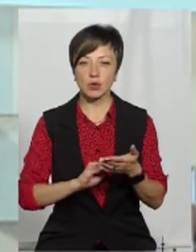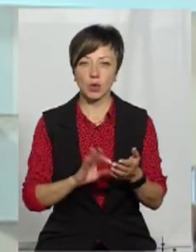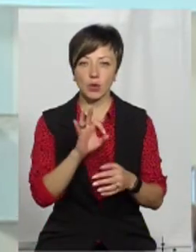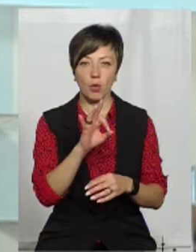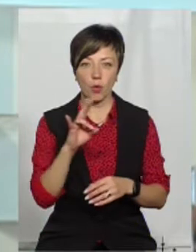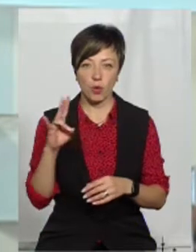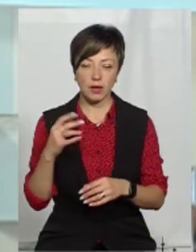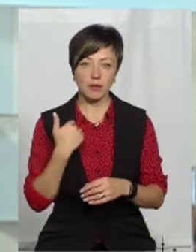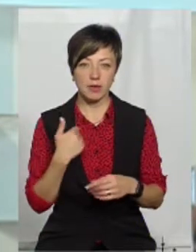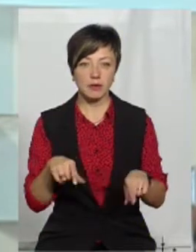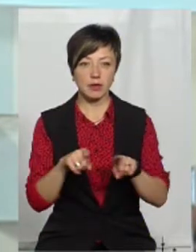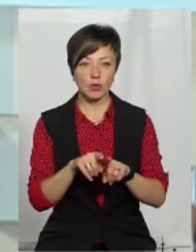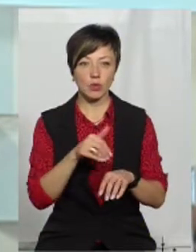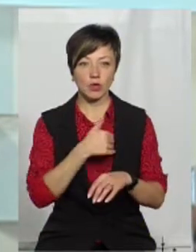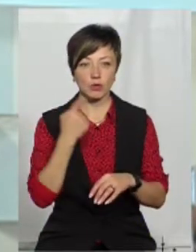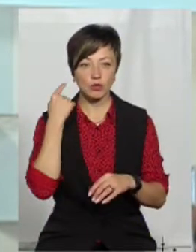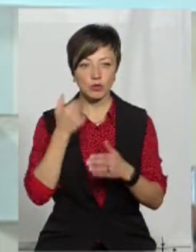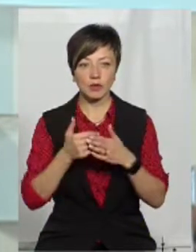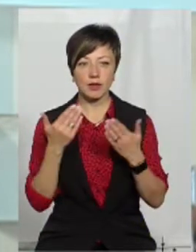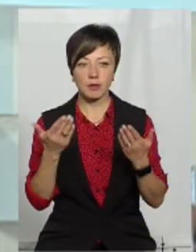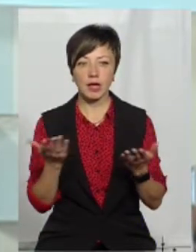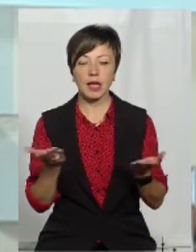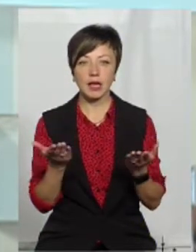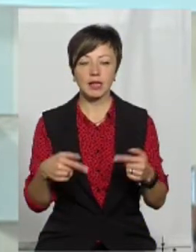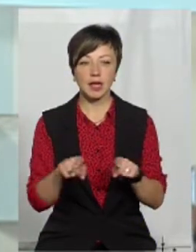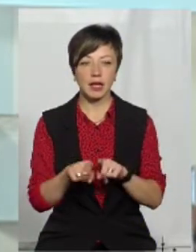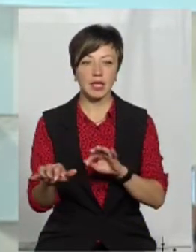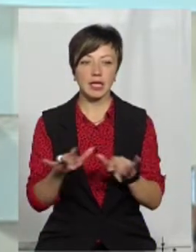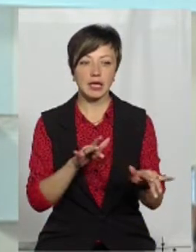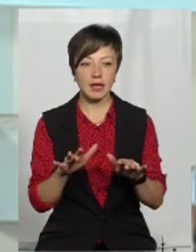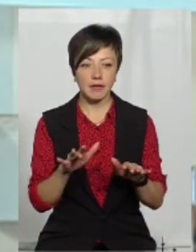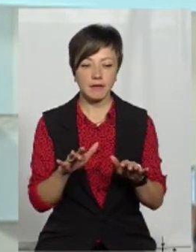І мені би все-таки хотілося почути від вас, які такі дієві кроки